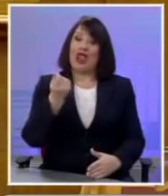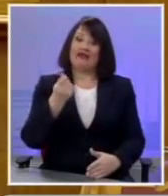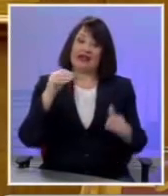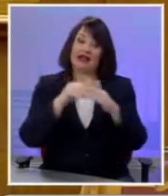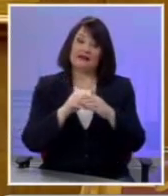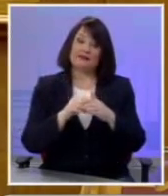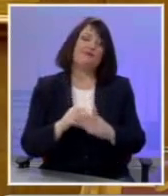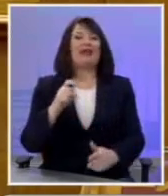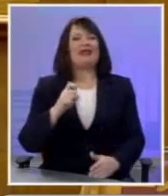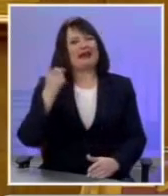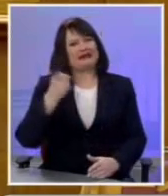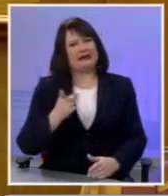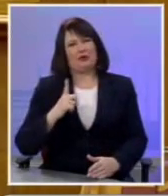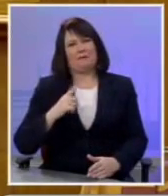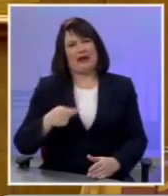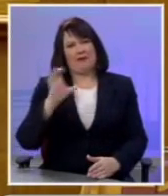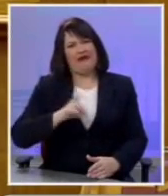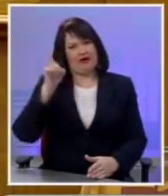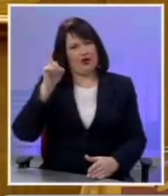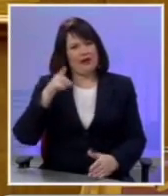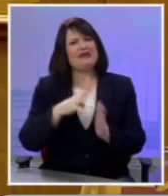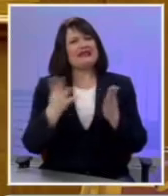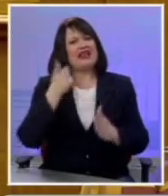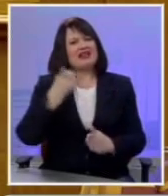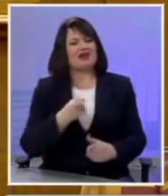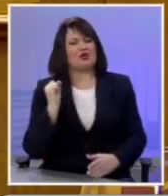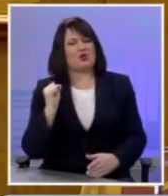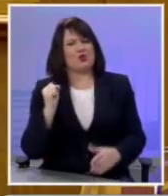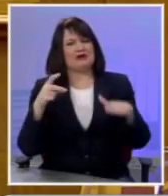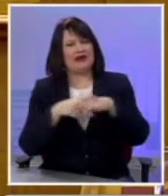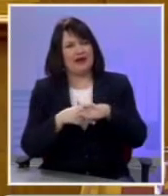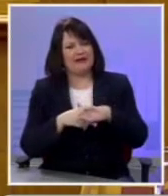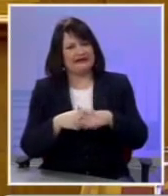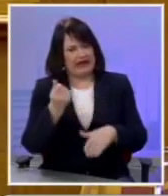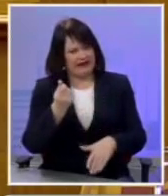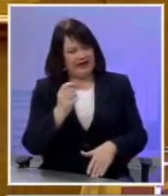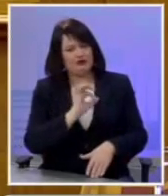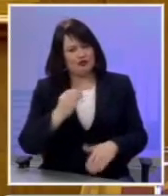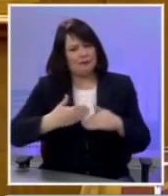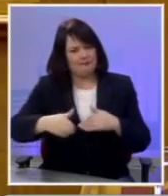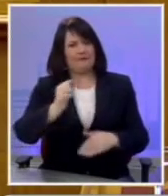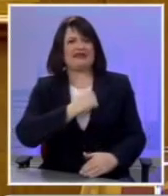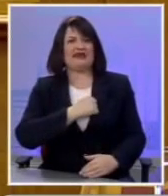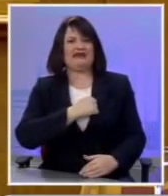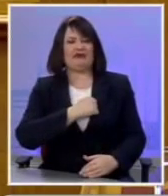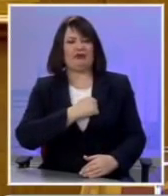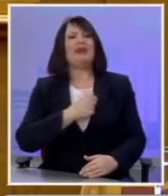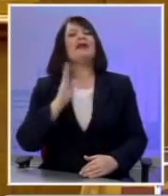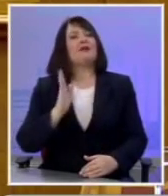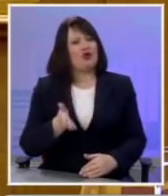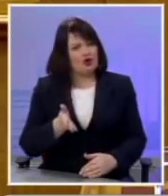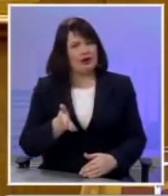περίπου 10% σε επίπεδο Ευρωπαϊκής Ένωσης, και έτσι πιστεύουμε ότι από εδώ και στο εξής θα μπορέσουν να επιτελέσουν